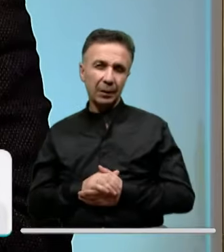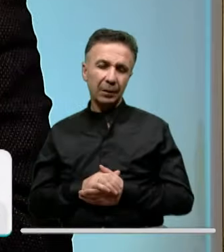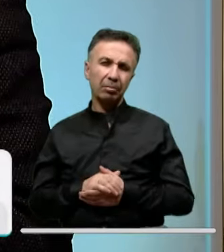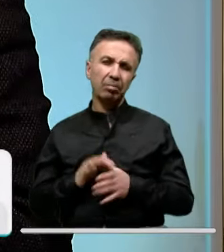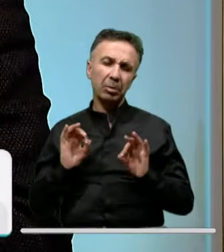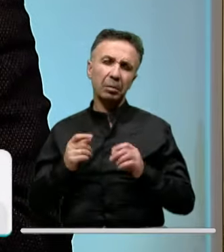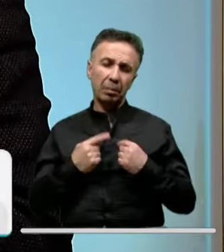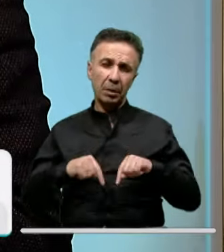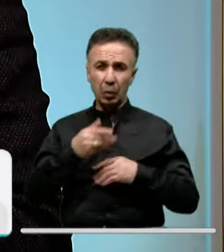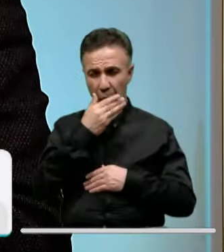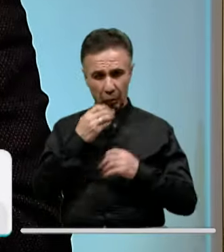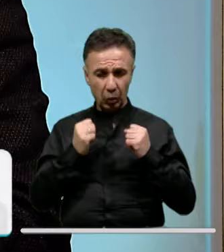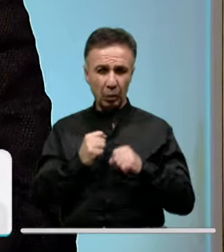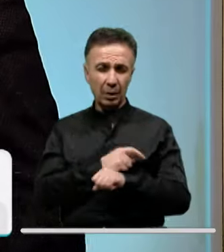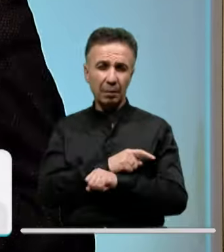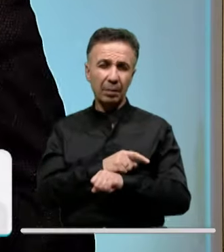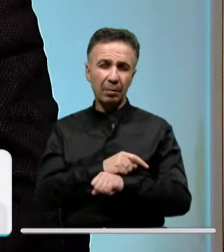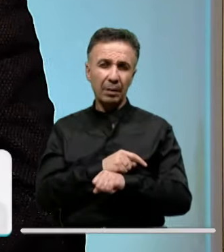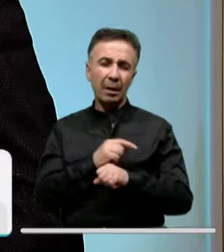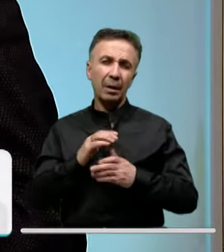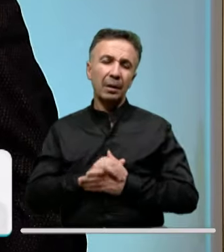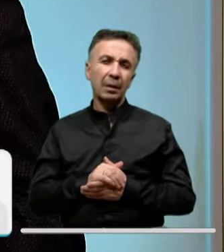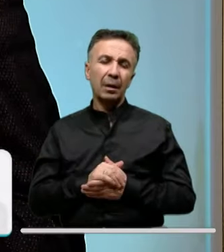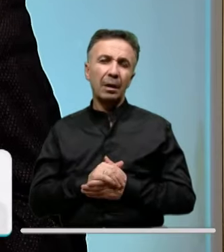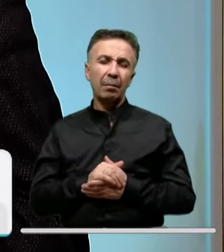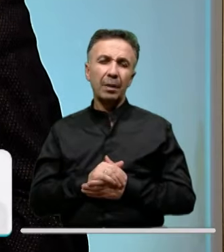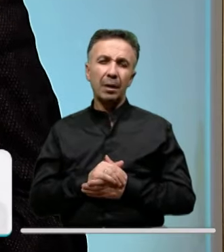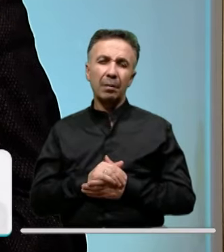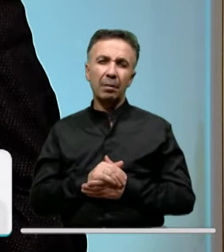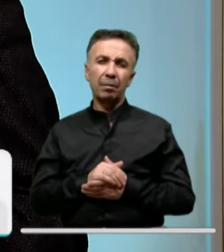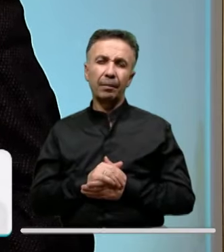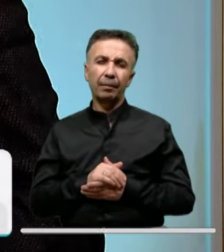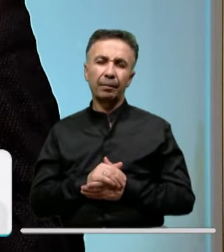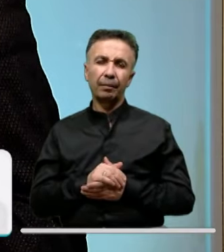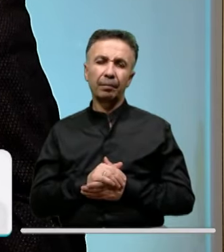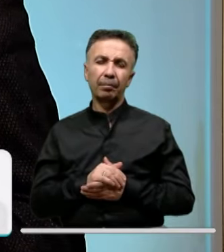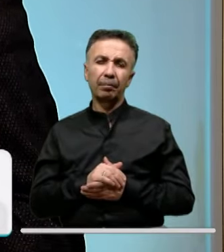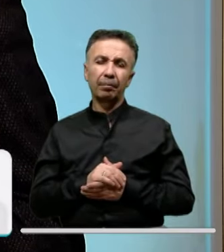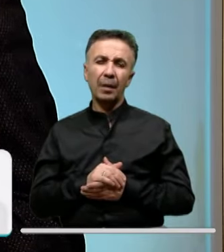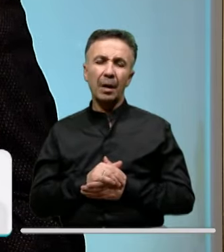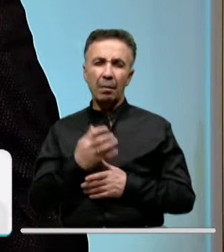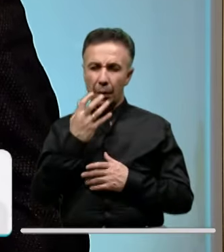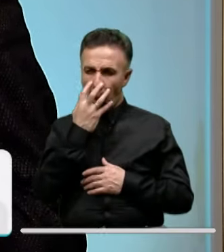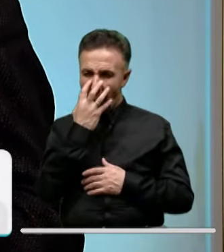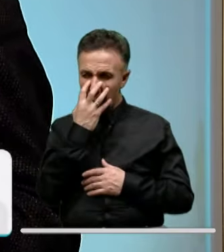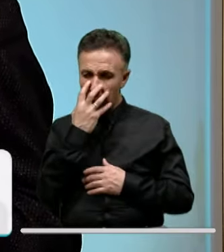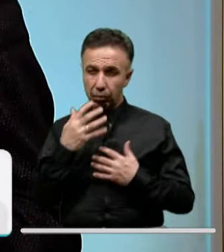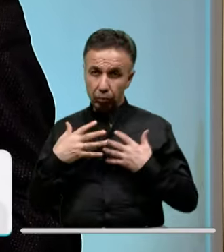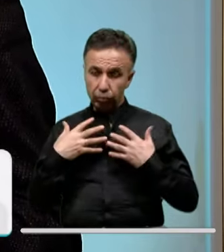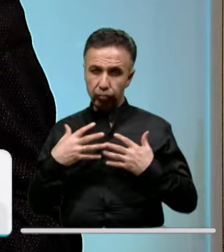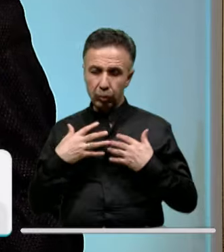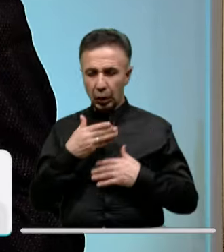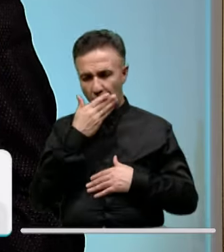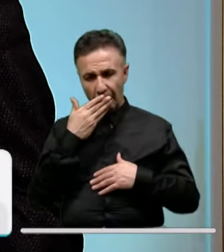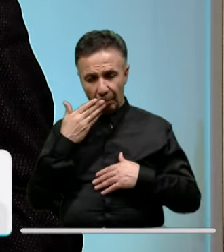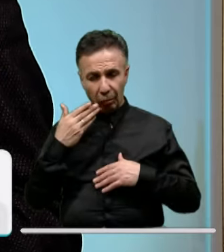biz oruçluyken ne olabilir? Bir buhara maruz kalmış olabiliriz. Hı hı. Veya ondan sonra dedim ki oksijen almamız gerekir. Bunlar orucu bozan şeyler